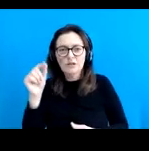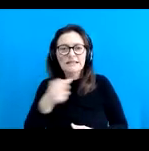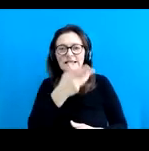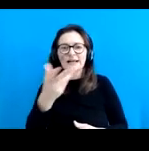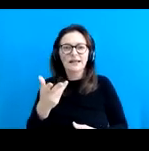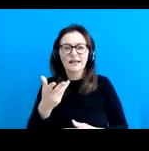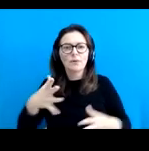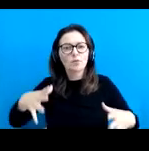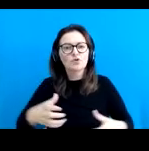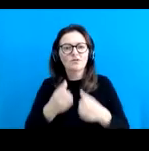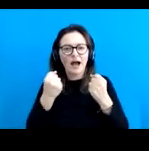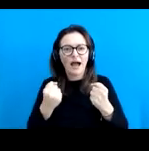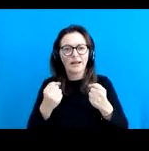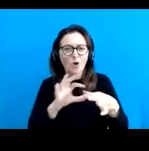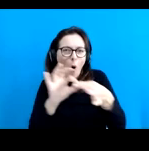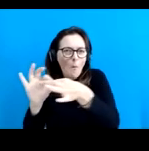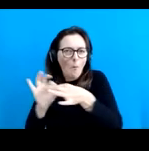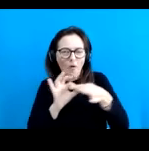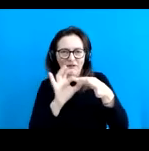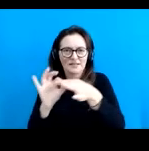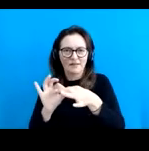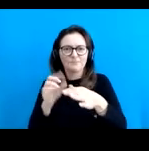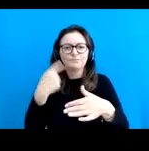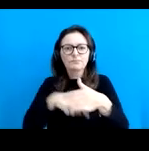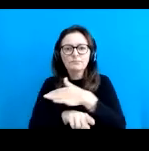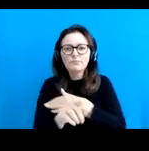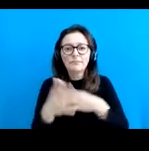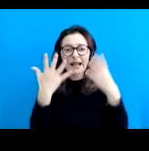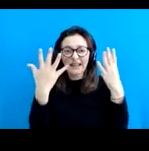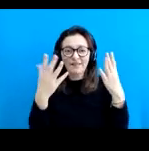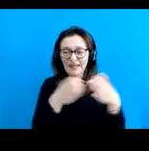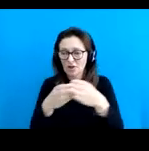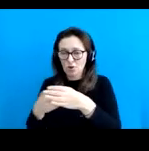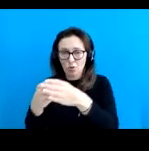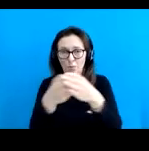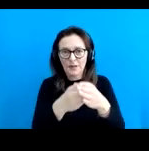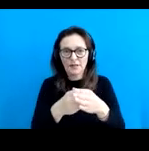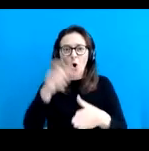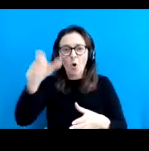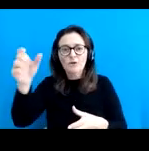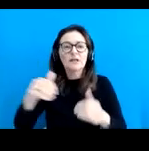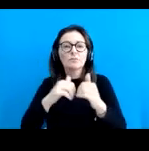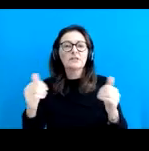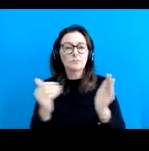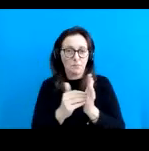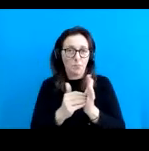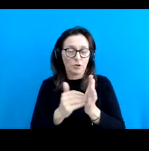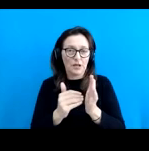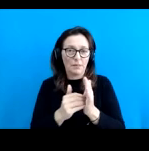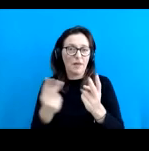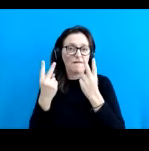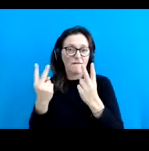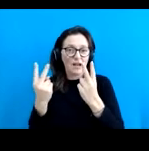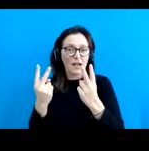navezo. Znotraj vseh 9 skupin oseb s posebnimi potrebami, naj omenim, da namreč veljajo